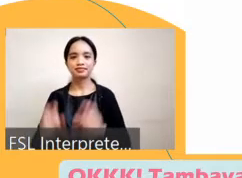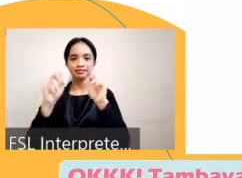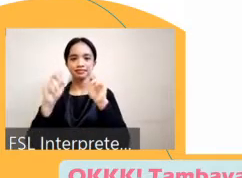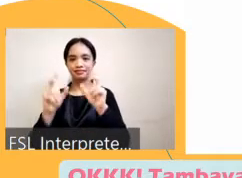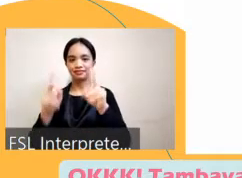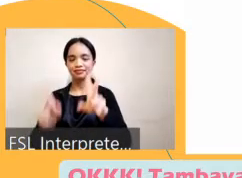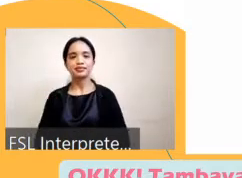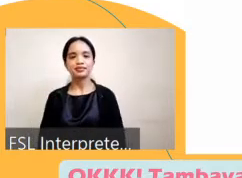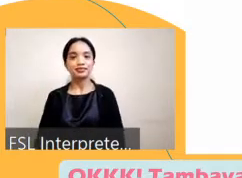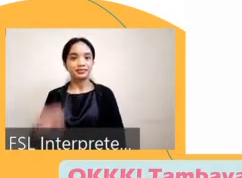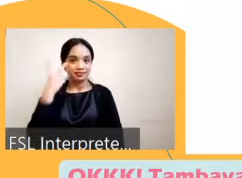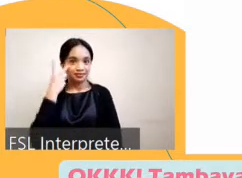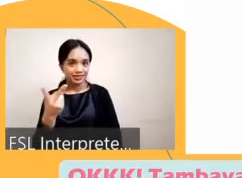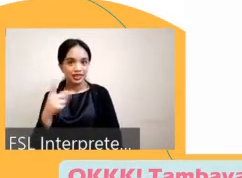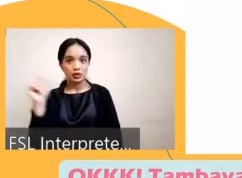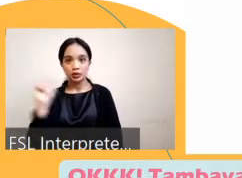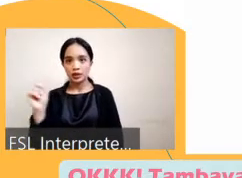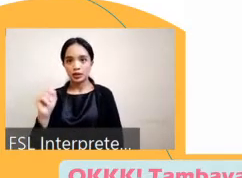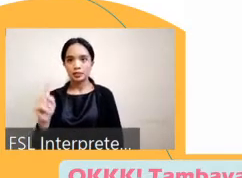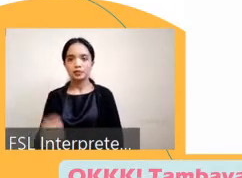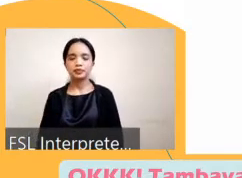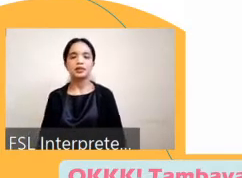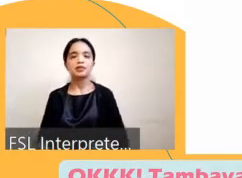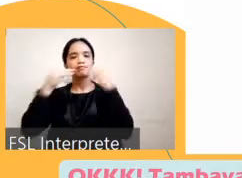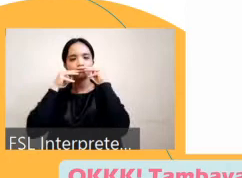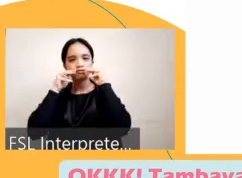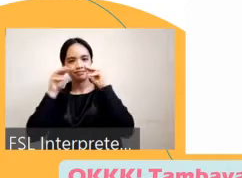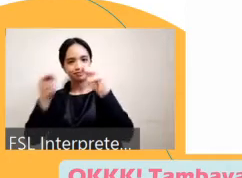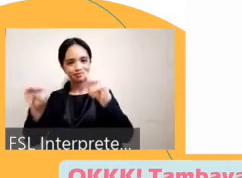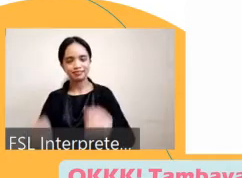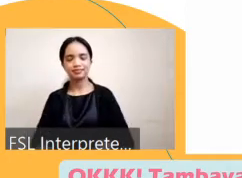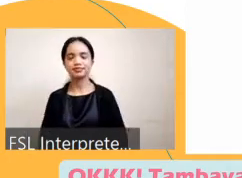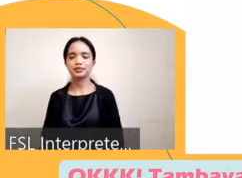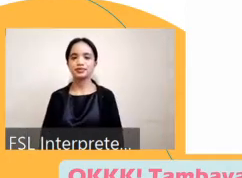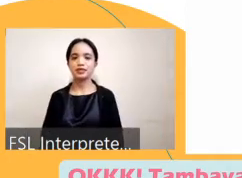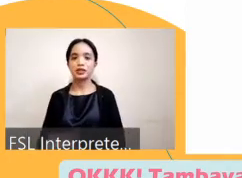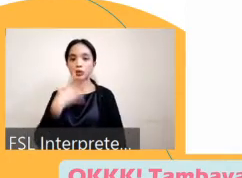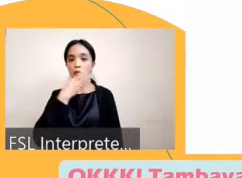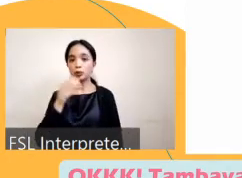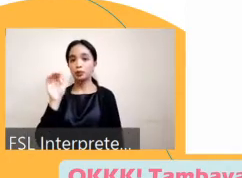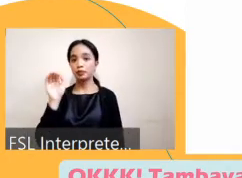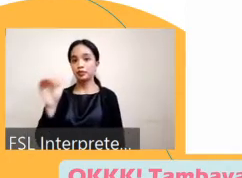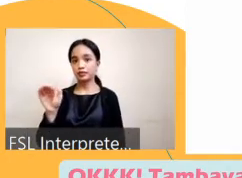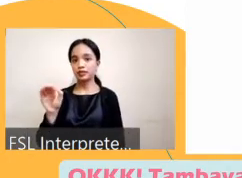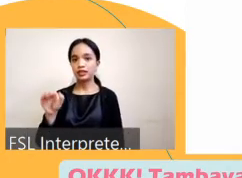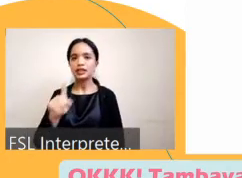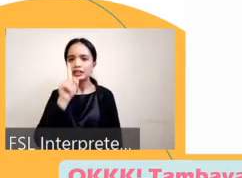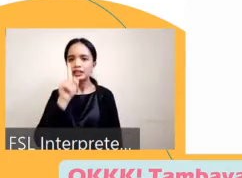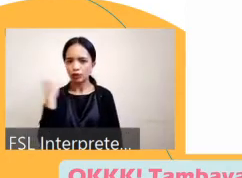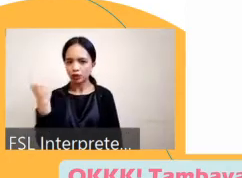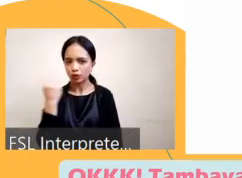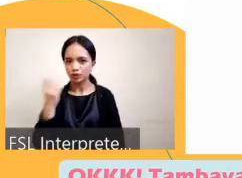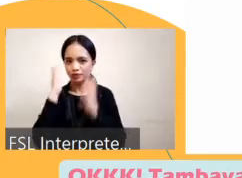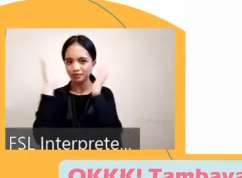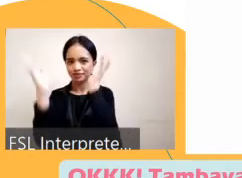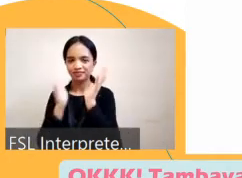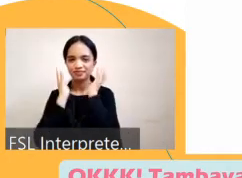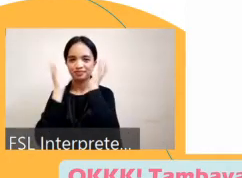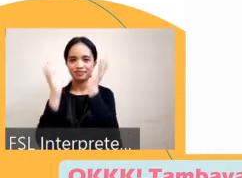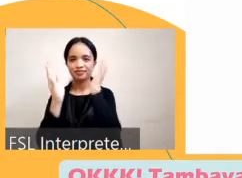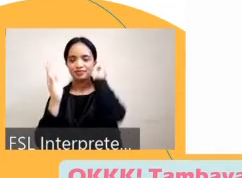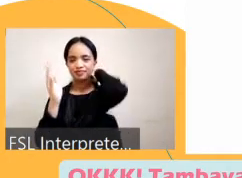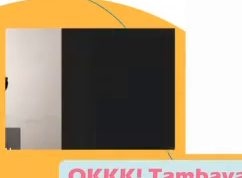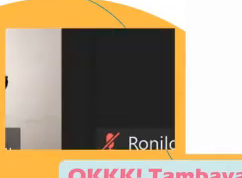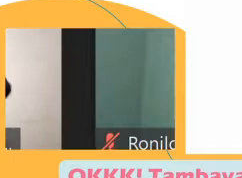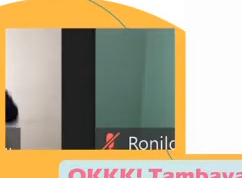Ayan, bilang pagbungad na mensahe, ating tawagin ang ating nag-iisang ka-Berks, katambayer, Director